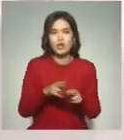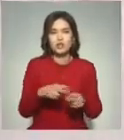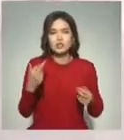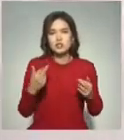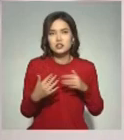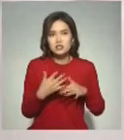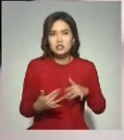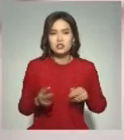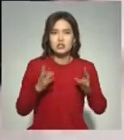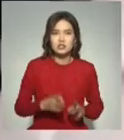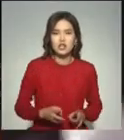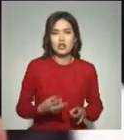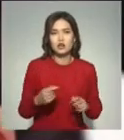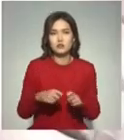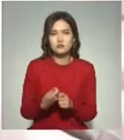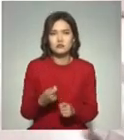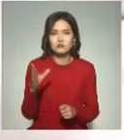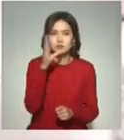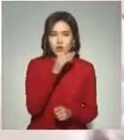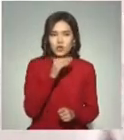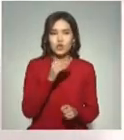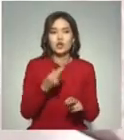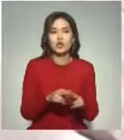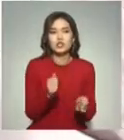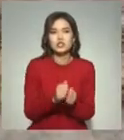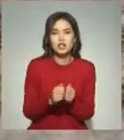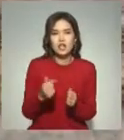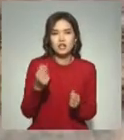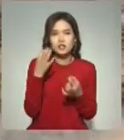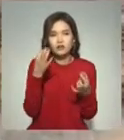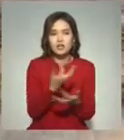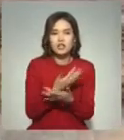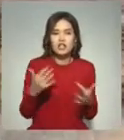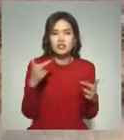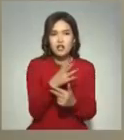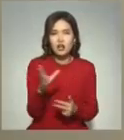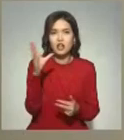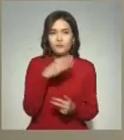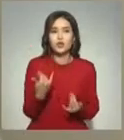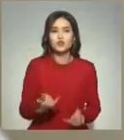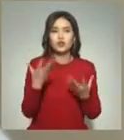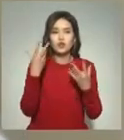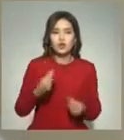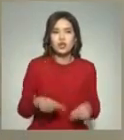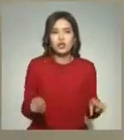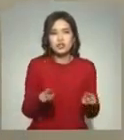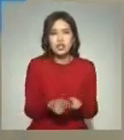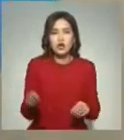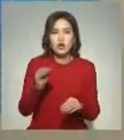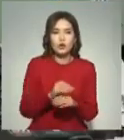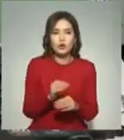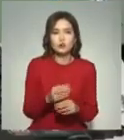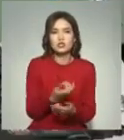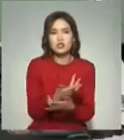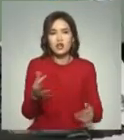жүйке қызметінің бұзылуына әсер етеді. Одан кейін парафенилен диамин деген қоспа зиян. Бүгінгі ғылым дәл осы қоспа қатерлі ісік